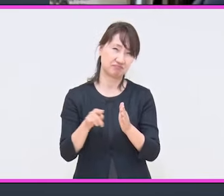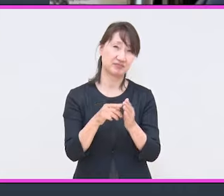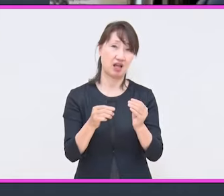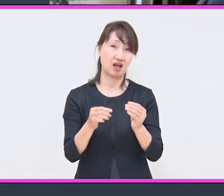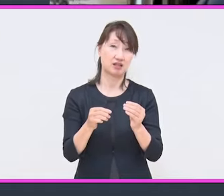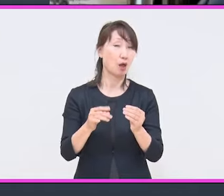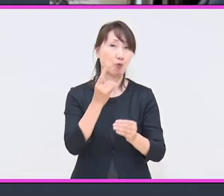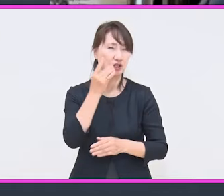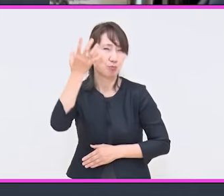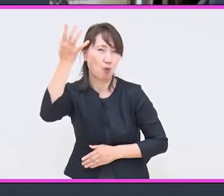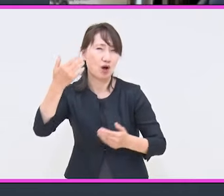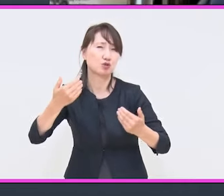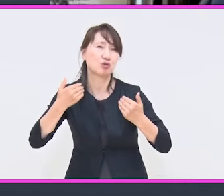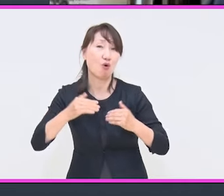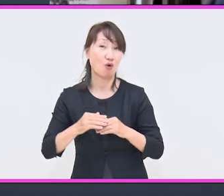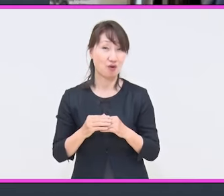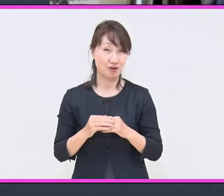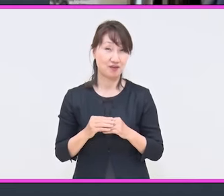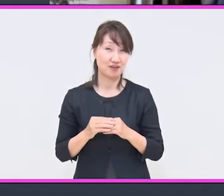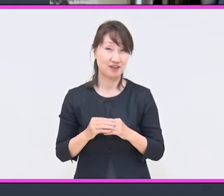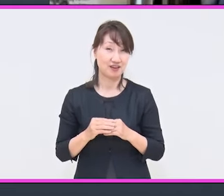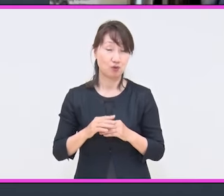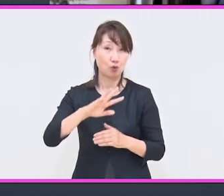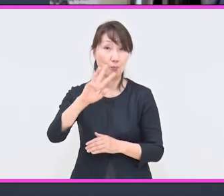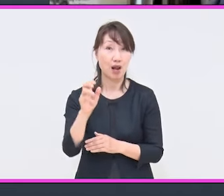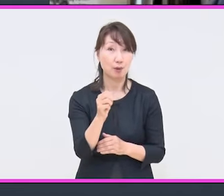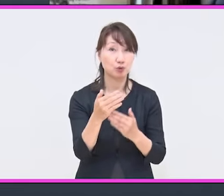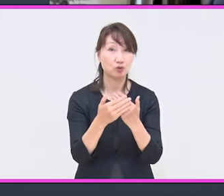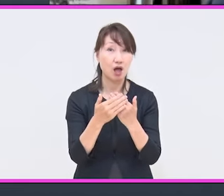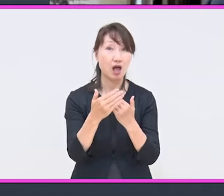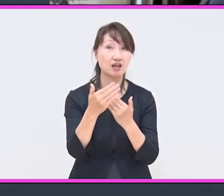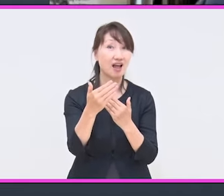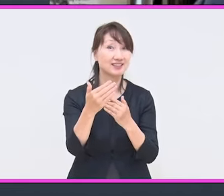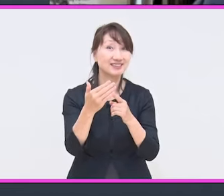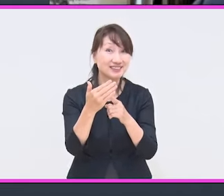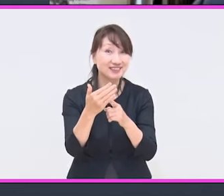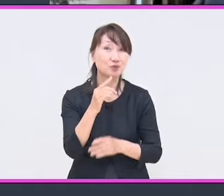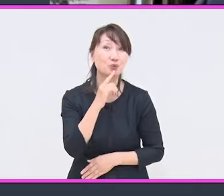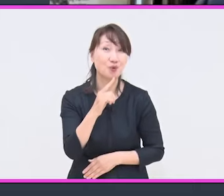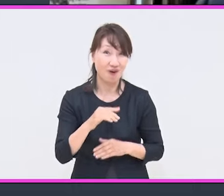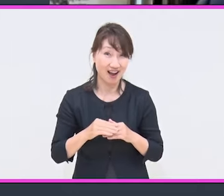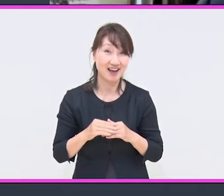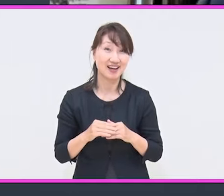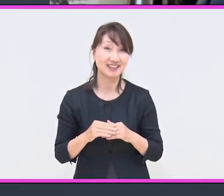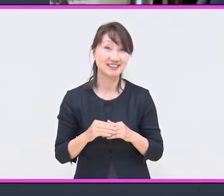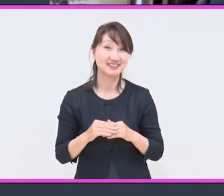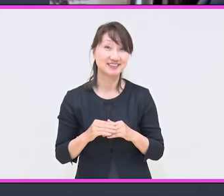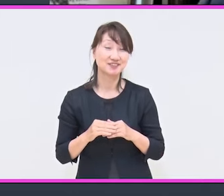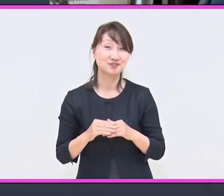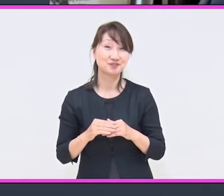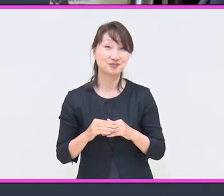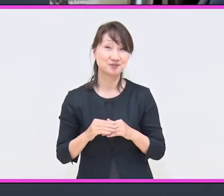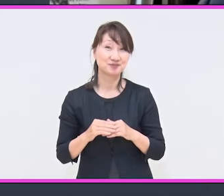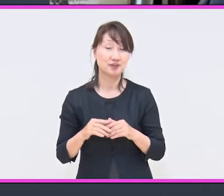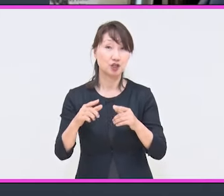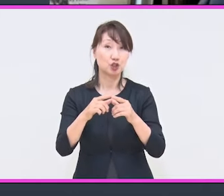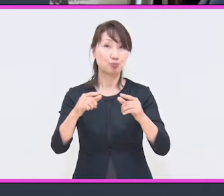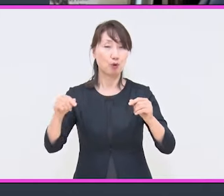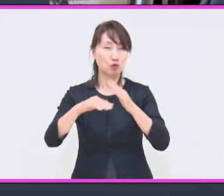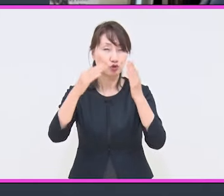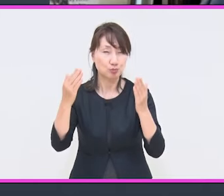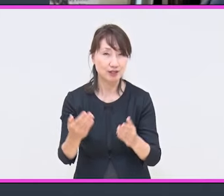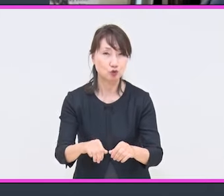I think we all need some hope, but I do really hope that the celebration of the Paralympic Games gives hope to all